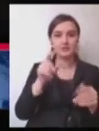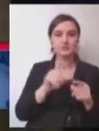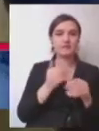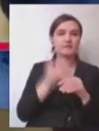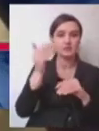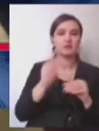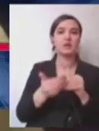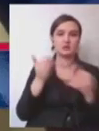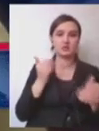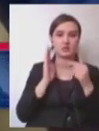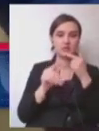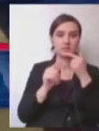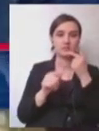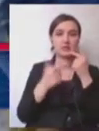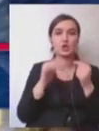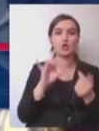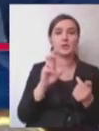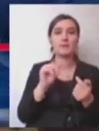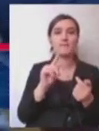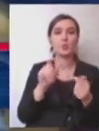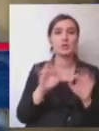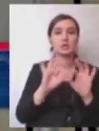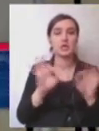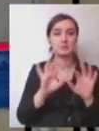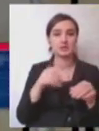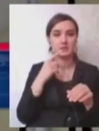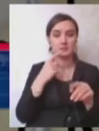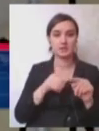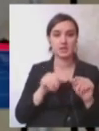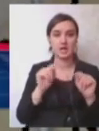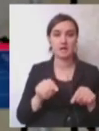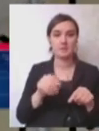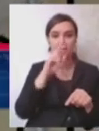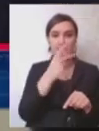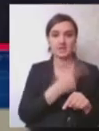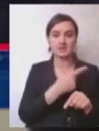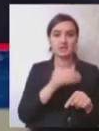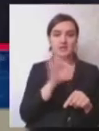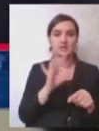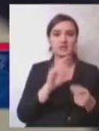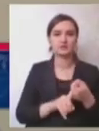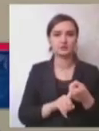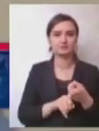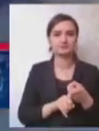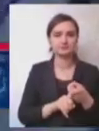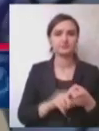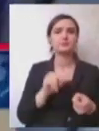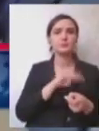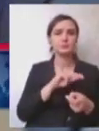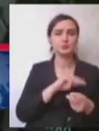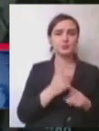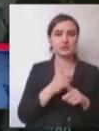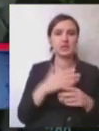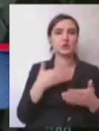ვარაუდებდნენ. გიორგი ბაბუაძის განმარტებით აღნიშნულ ვაქცინასთან დაკავშირებით მუშაობა ძალიან